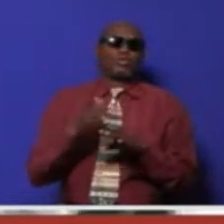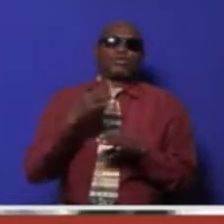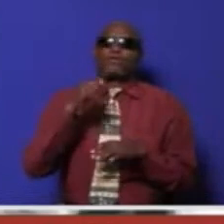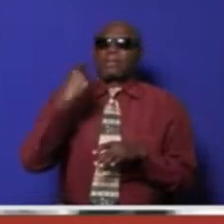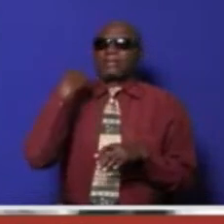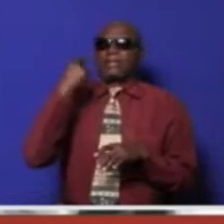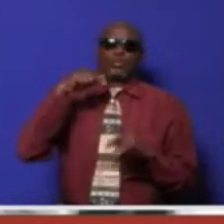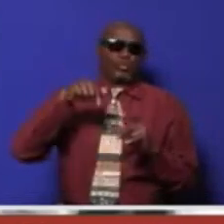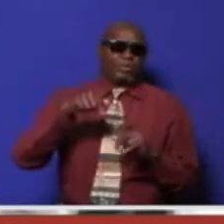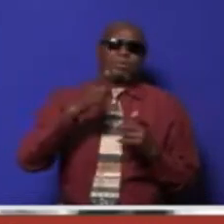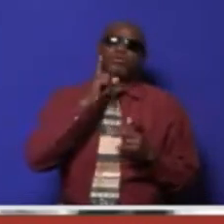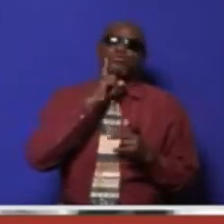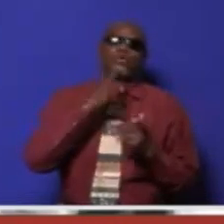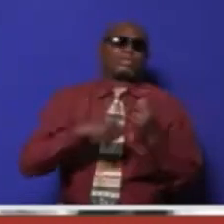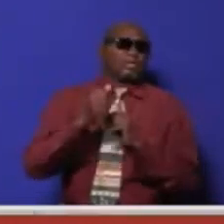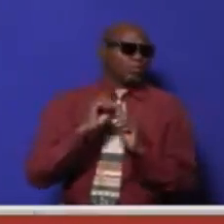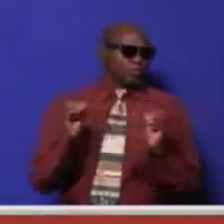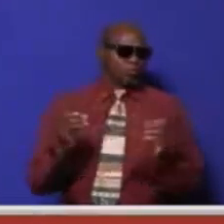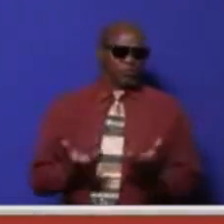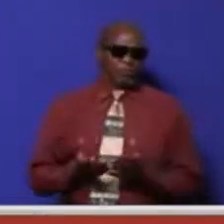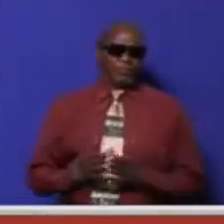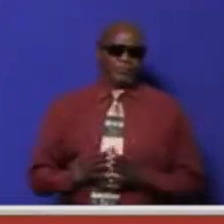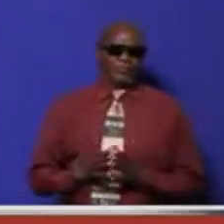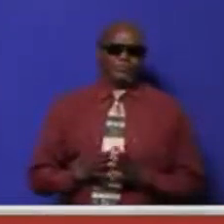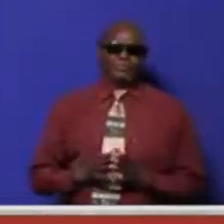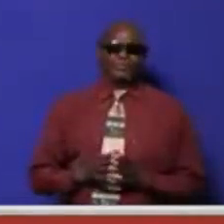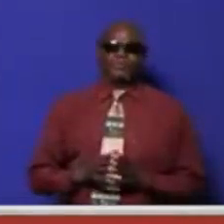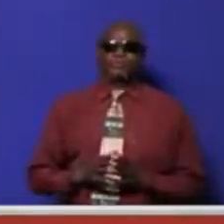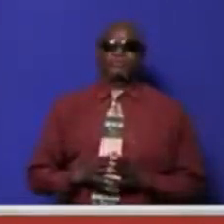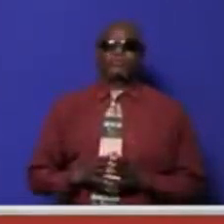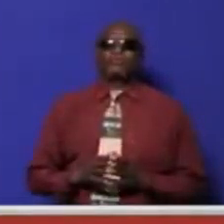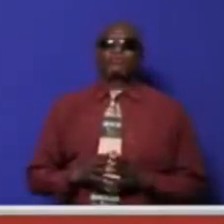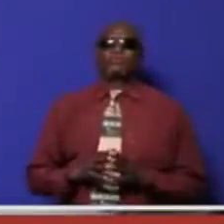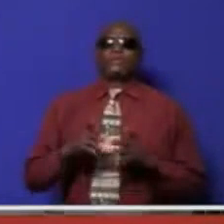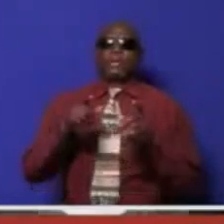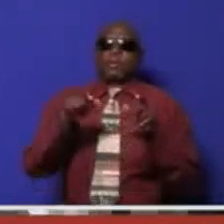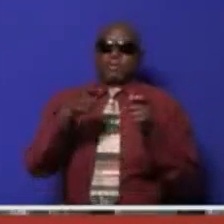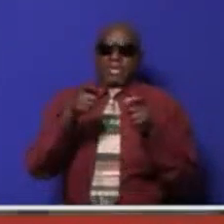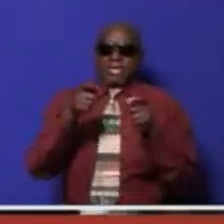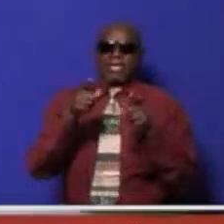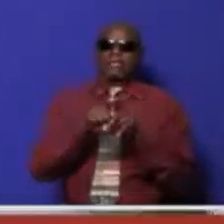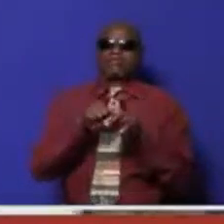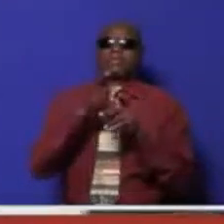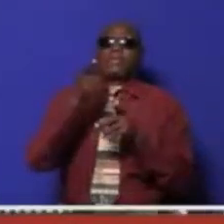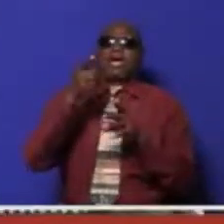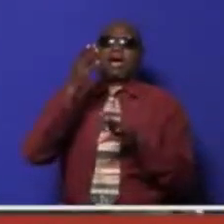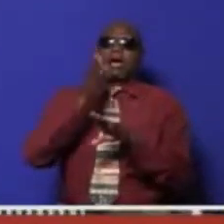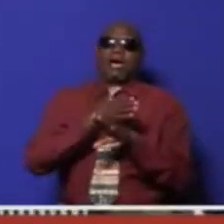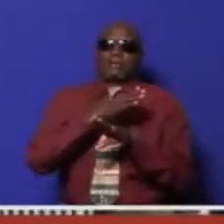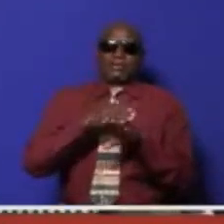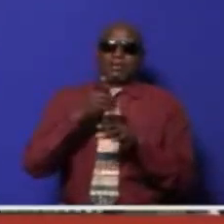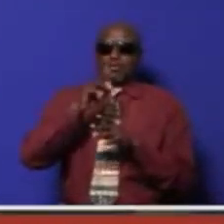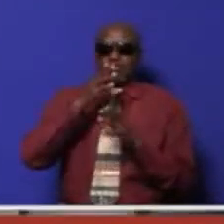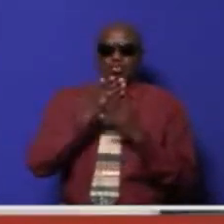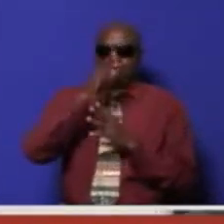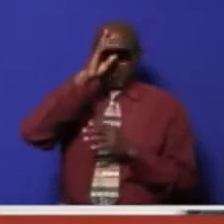leo, maybe hata kesho hatutauza. Understand? Wanahabari nao hawakusazwa, kwani baadhi yao walijeruhiwa vibaya na polisi. Kupata